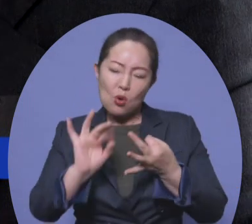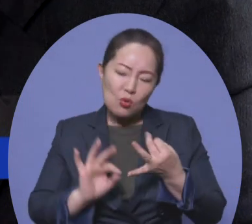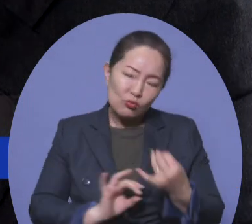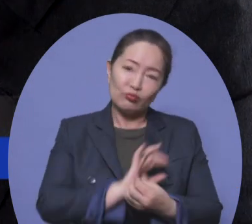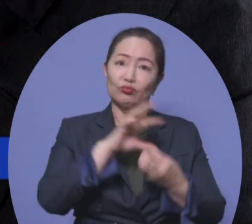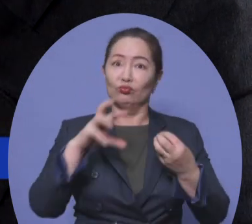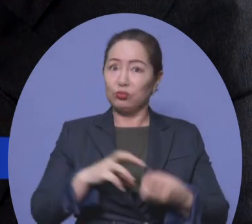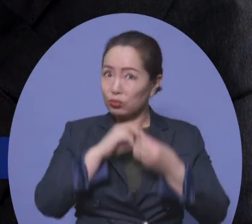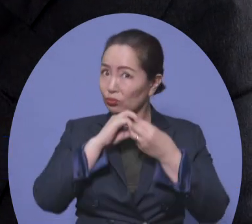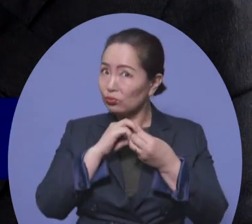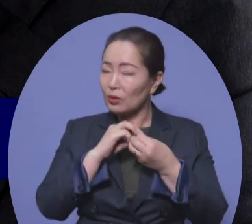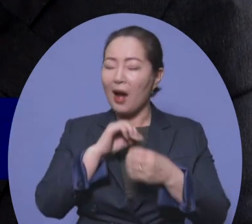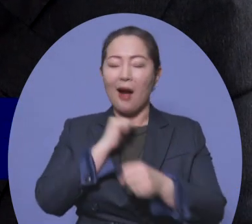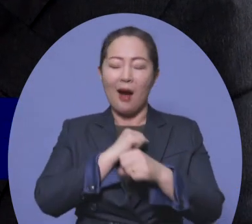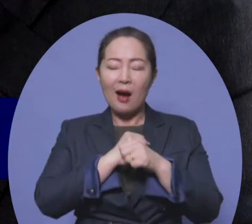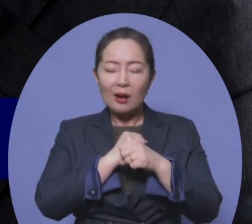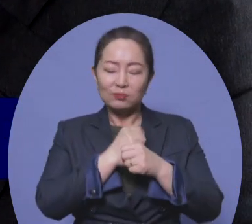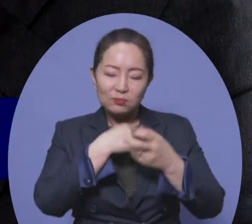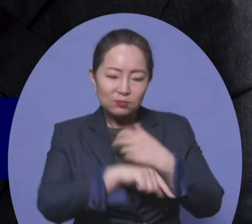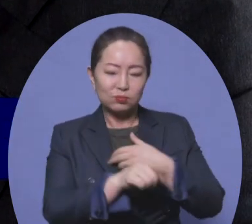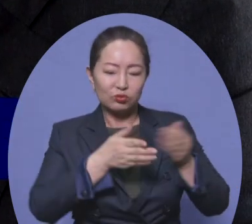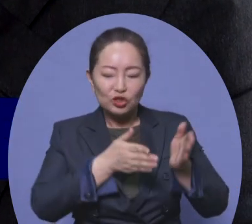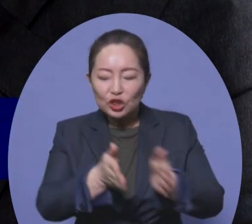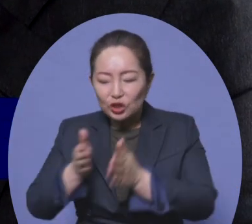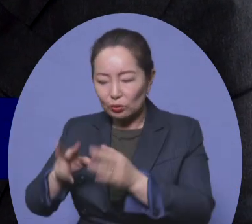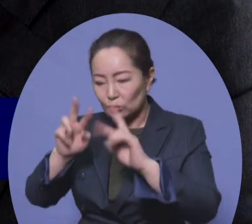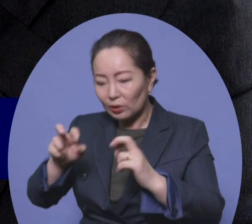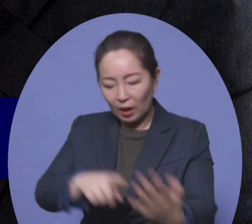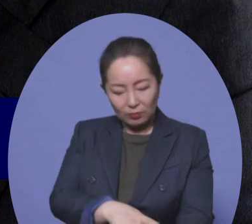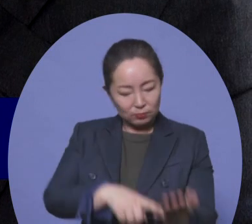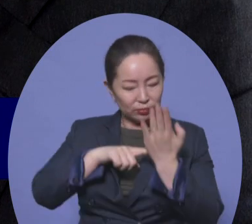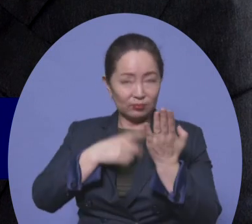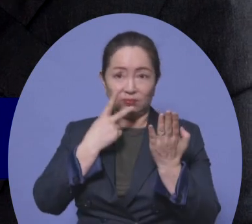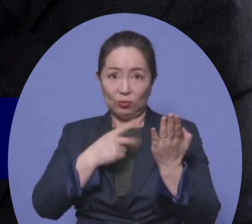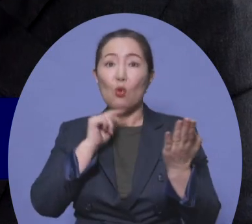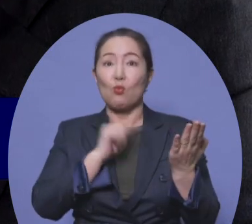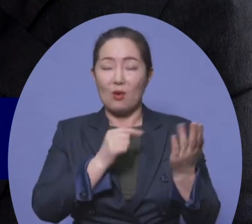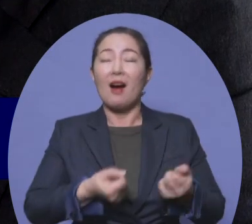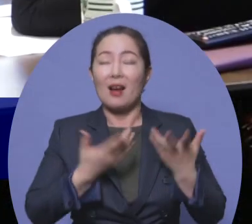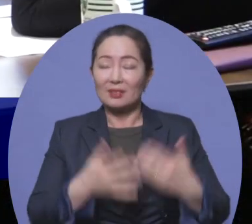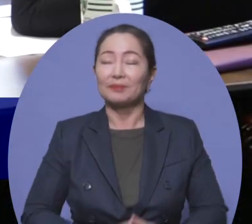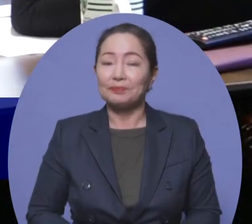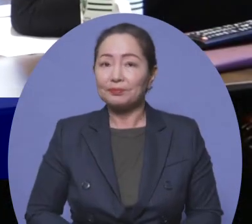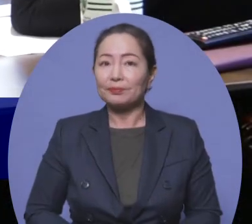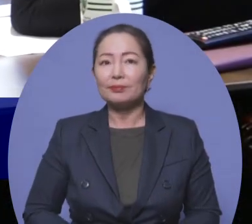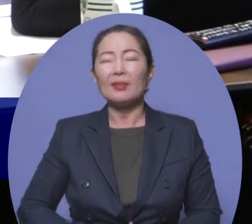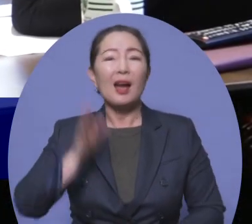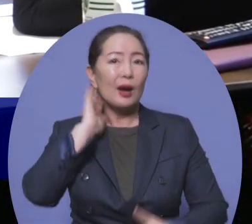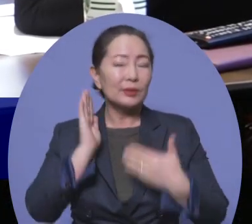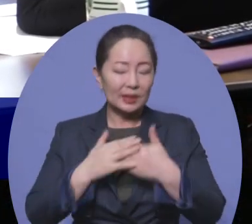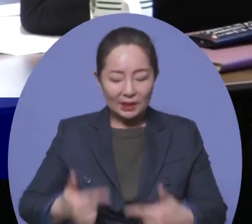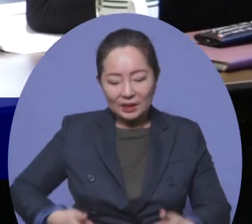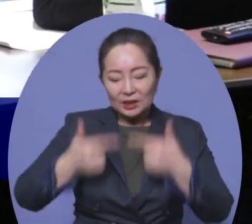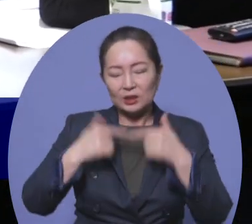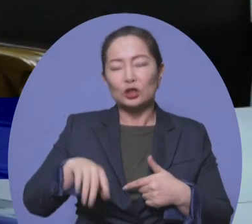бүх одоо ажлын чиглэлүүд бол энэ судалгааны дүнгээр ингээд гарч ирж байгаа. Авлигын эсрэг